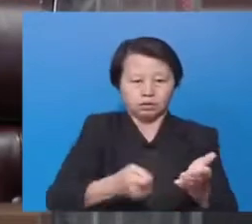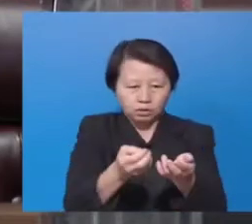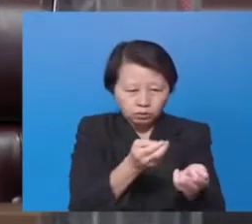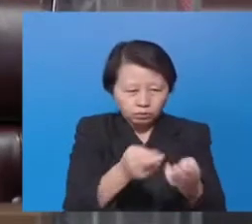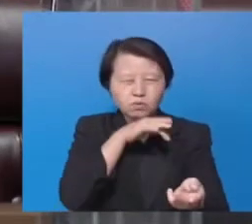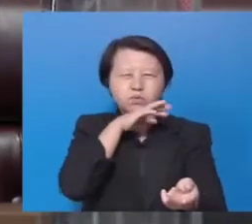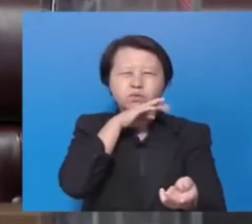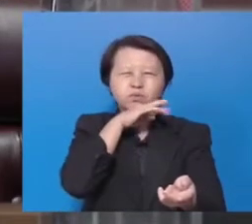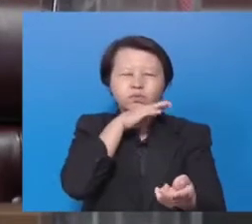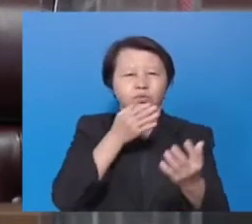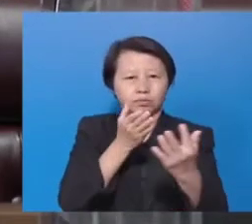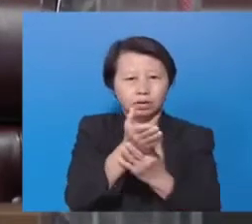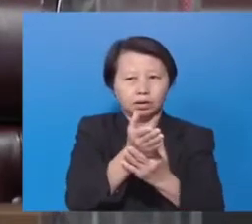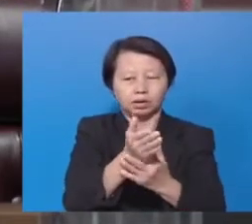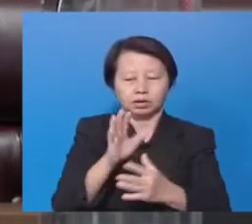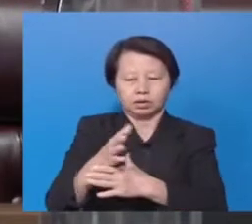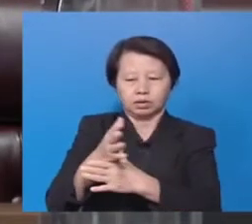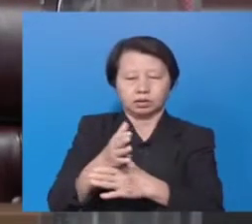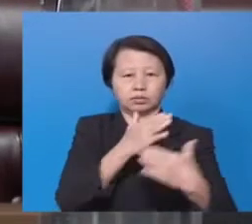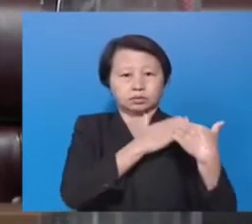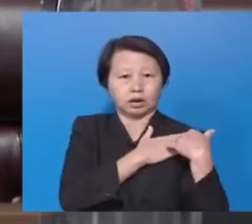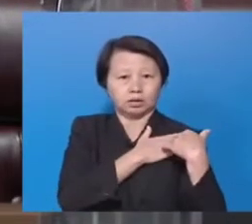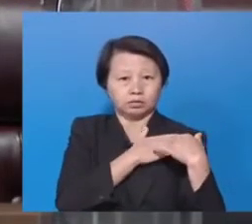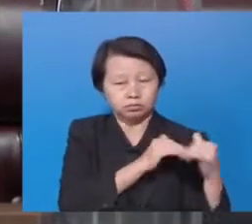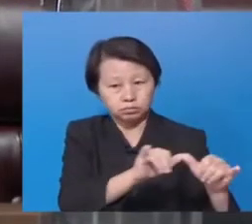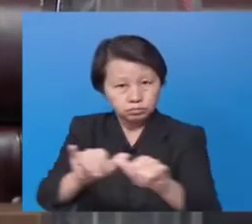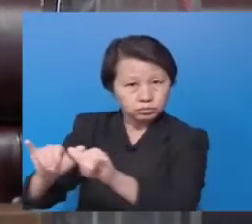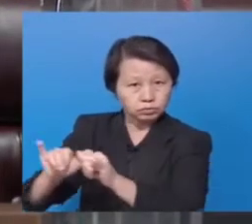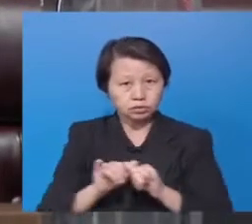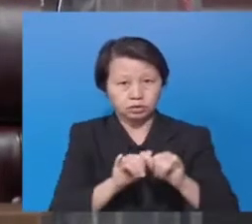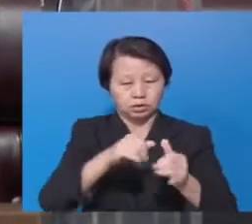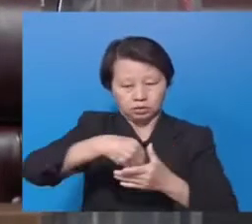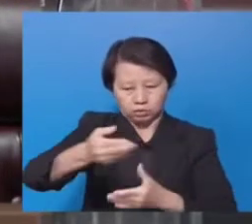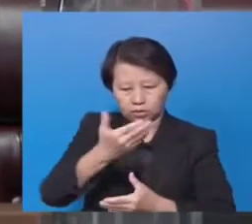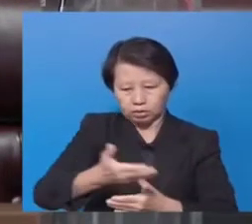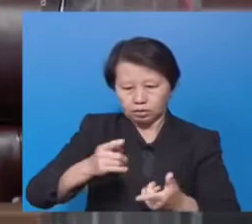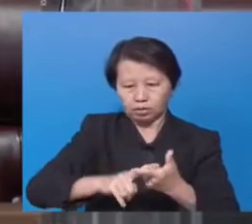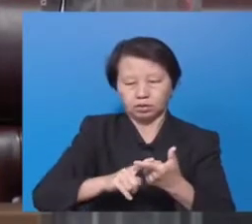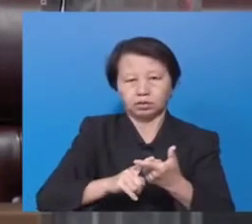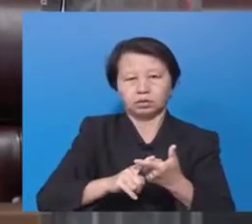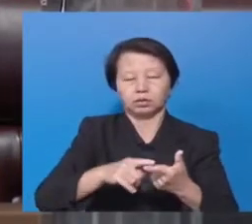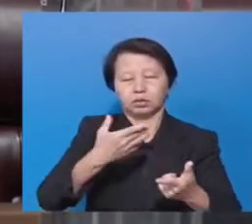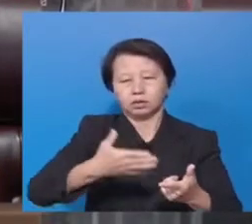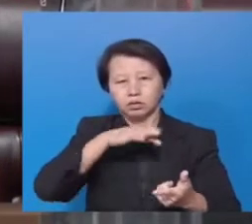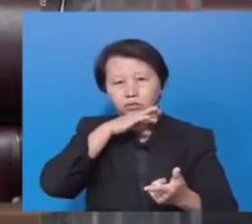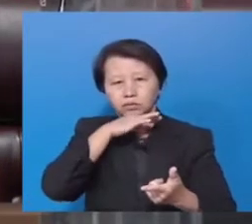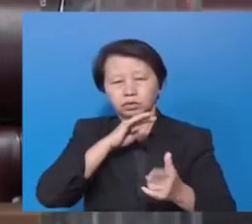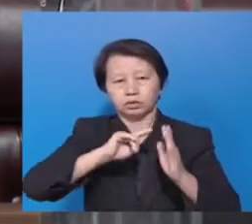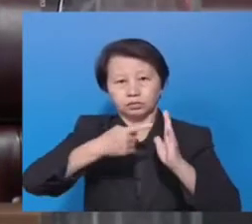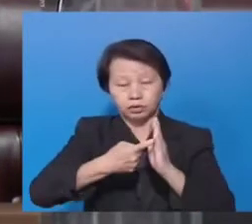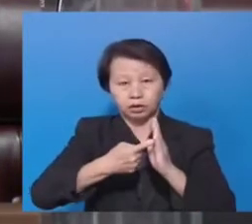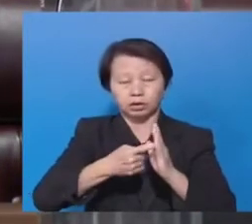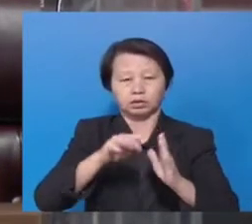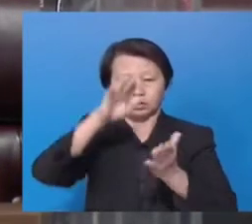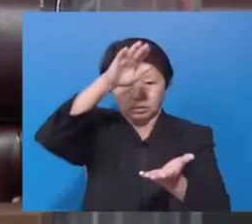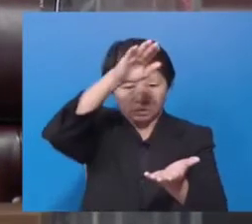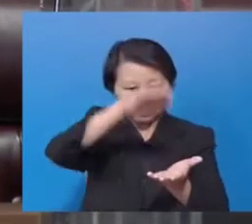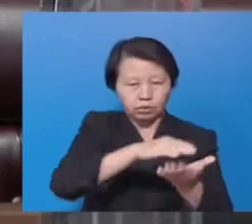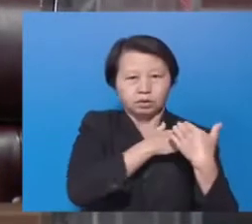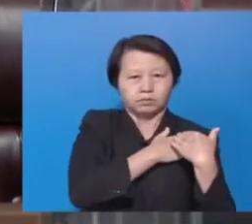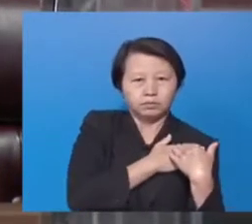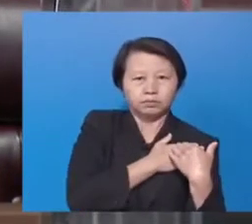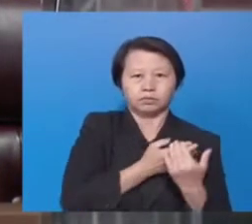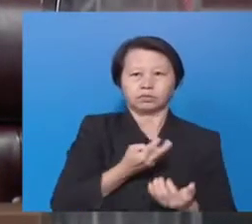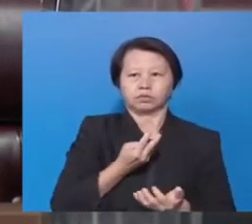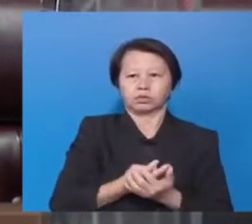pengurusan Sisi pejal melalui pengkondisian tanggungjawab bersama pengelola produk tetap Sisi poljak yang dijalani sekaligus mengurangkan